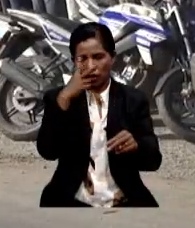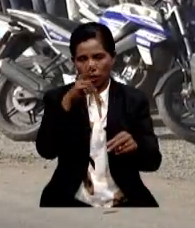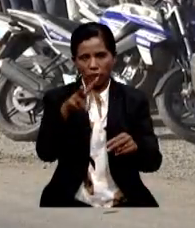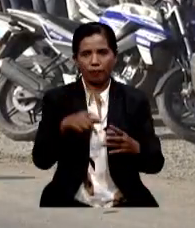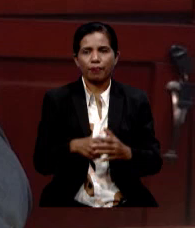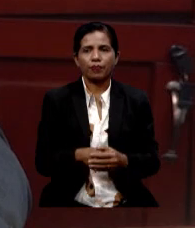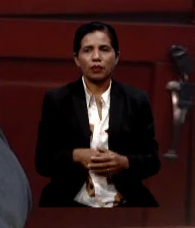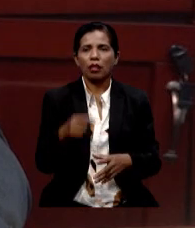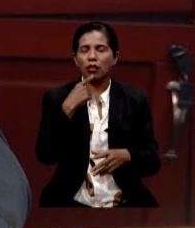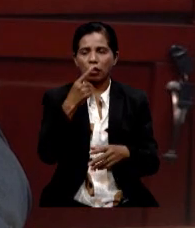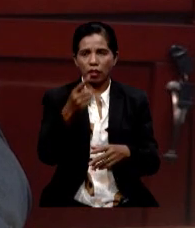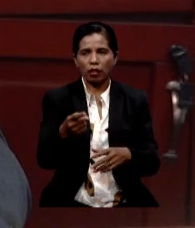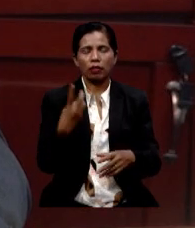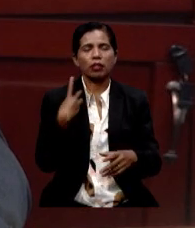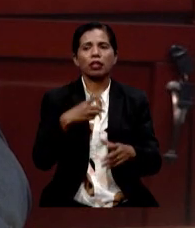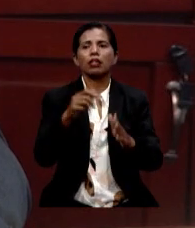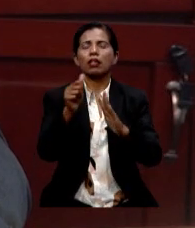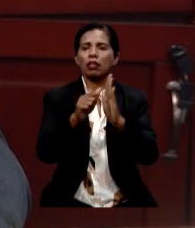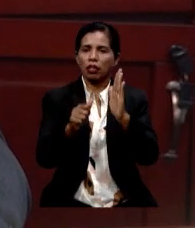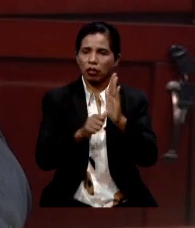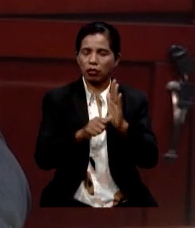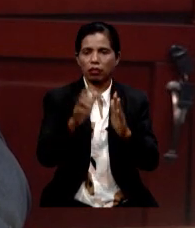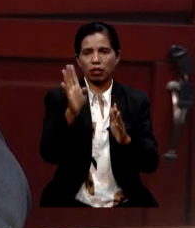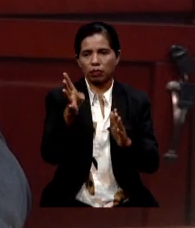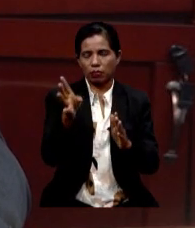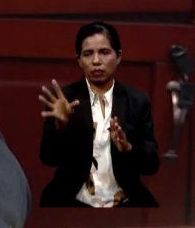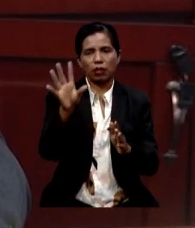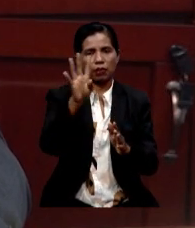Nene mak tu dia yang kata itu ni artiu 54 ya